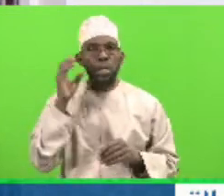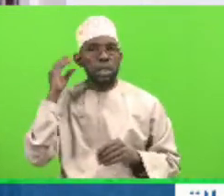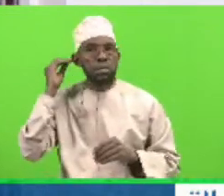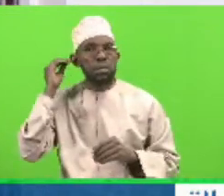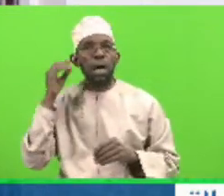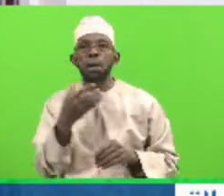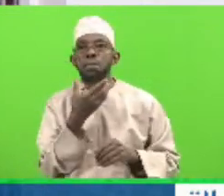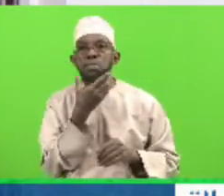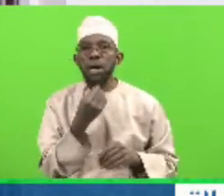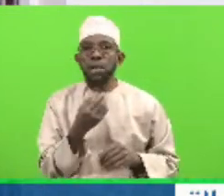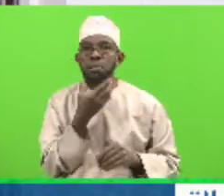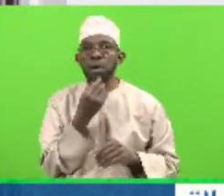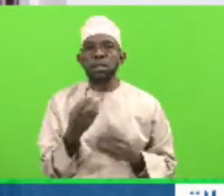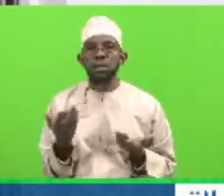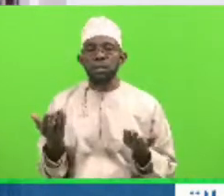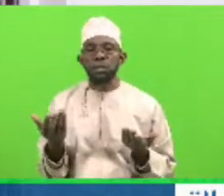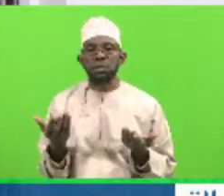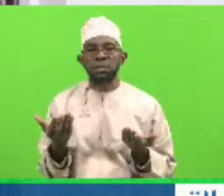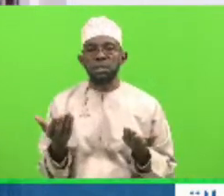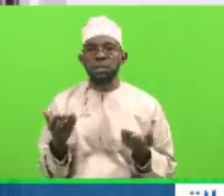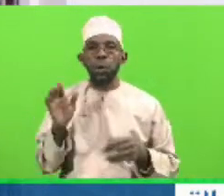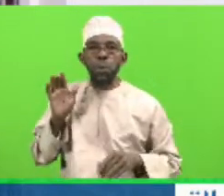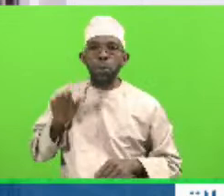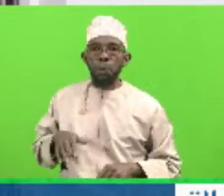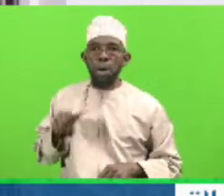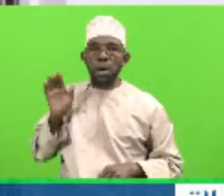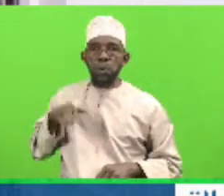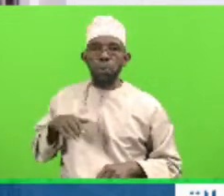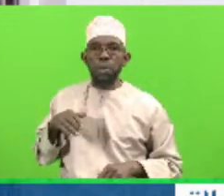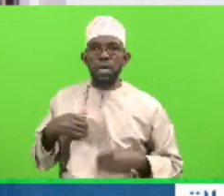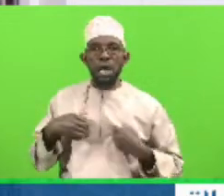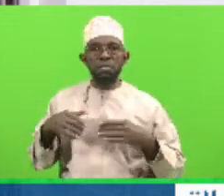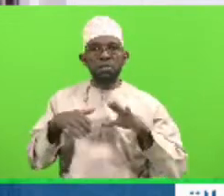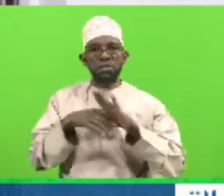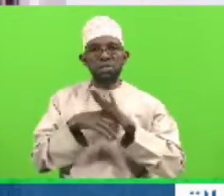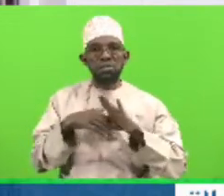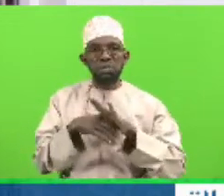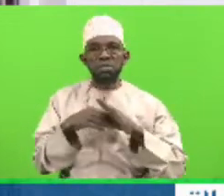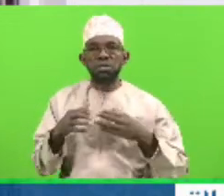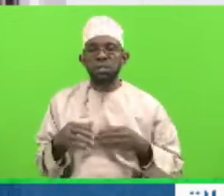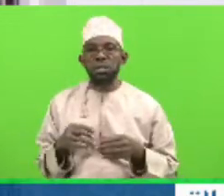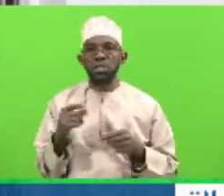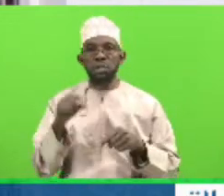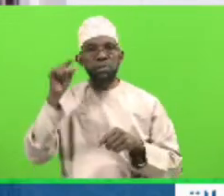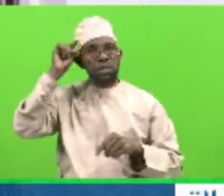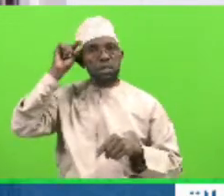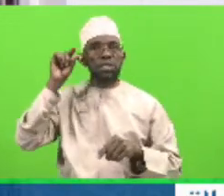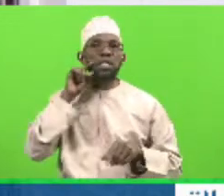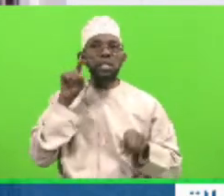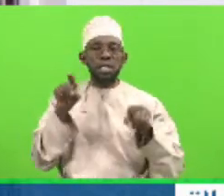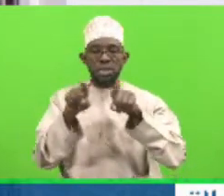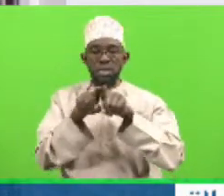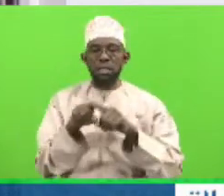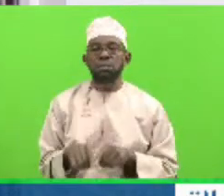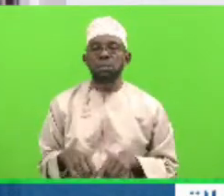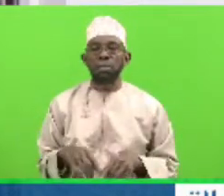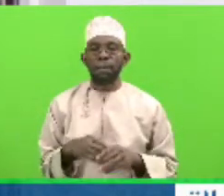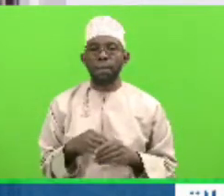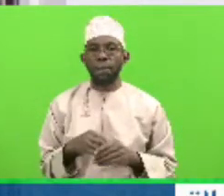الرجل مع الرجل والمرأة مع المرأة من الشذوذ الجنسي بكل